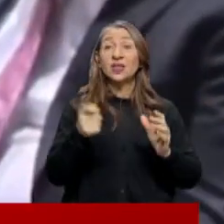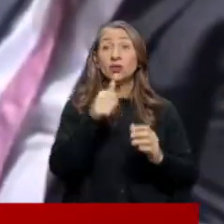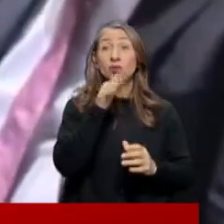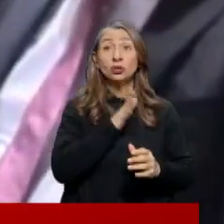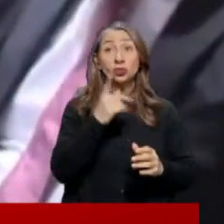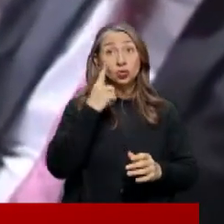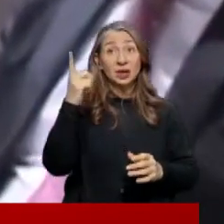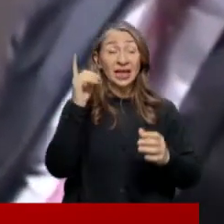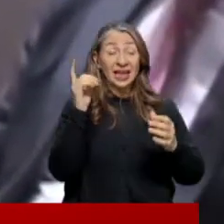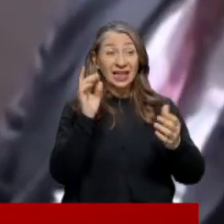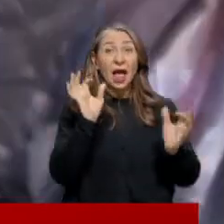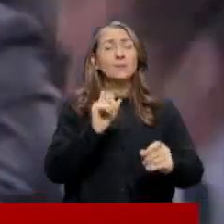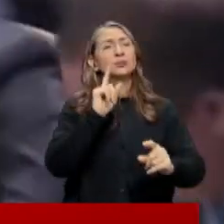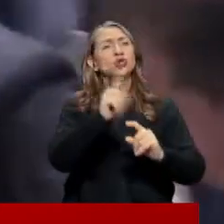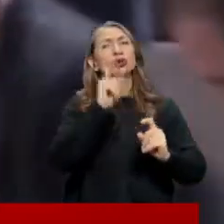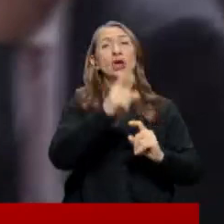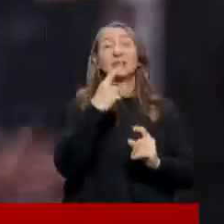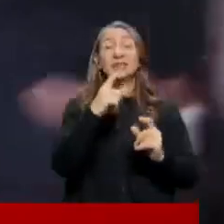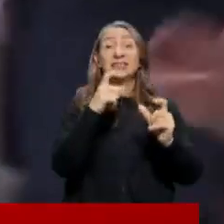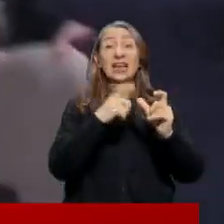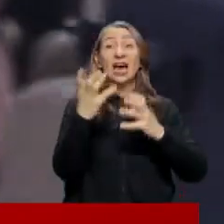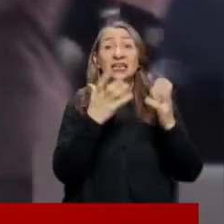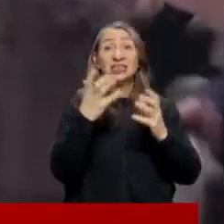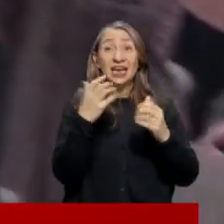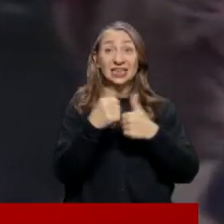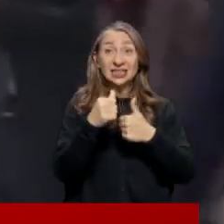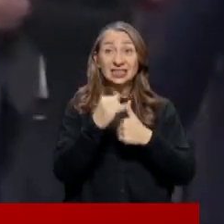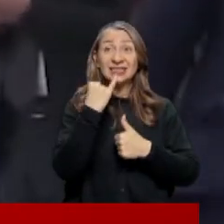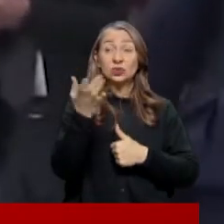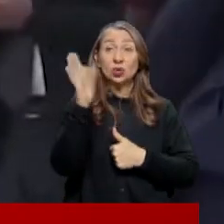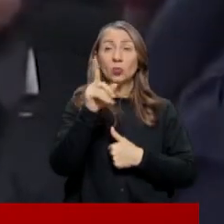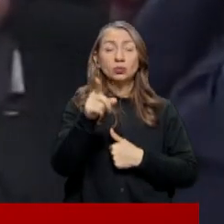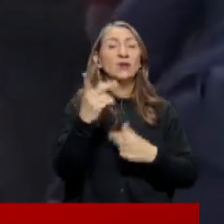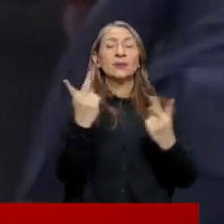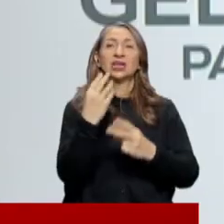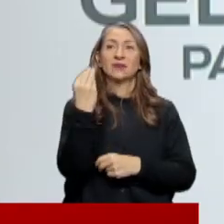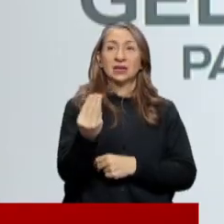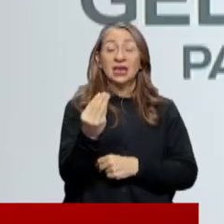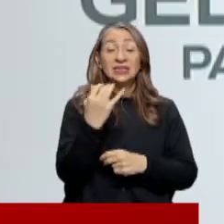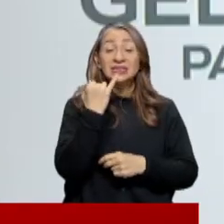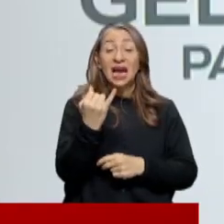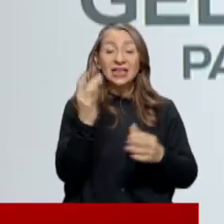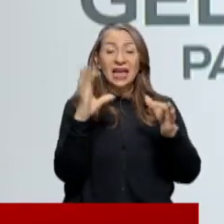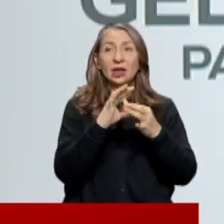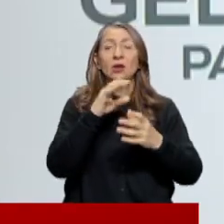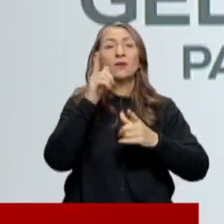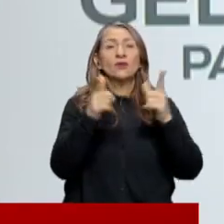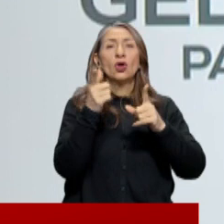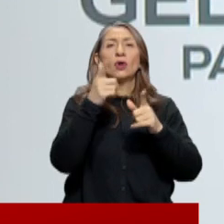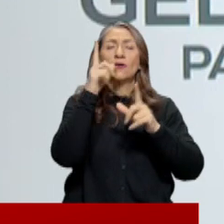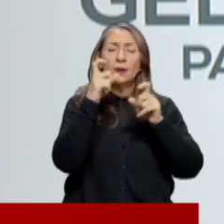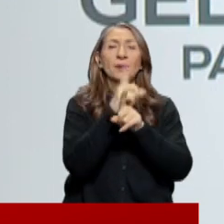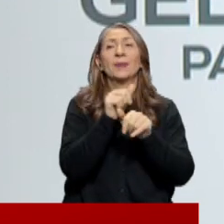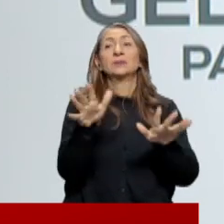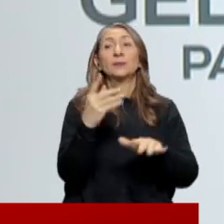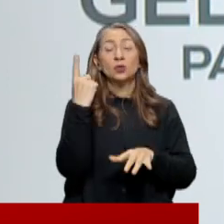da Cumhur İttifakı'na her hafta soracağım demişti. Sinan Ateş'in eşine ziyareti sonrasında verdi bu kez mesajlarını. Ziyarete ilişkin görüntü paylaşılmadı.